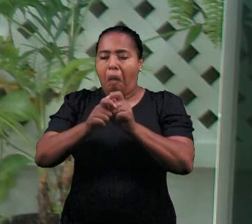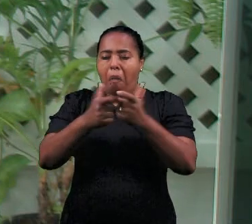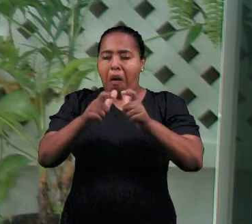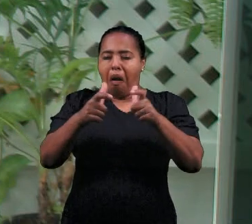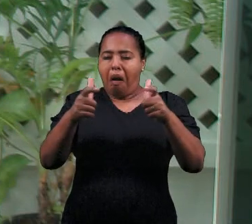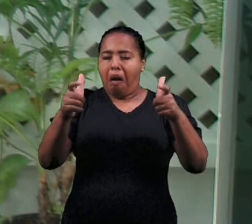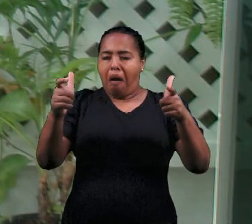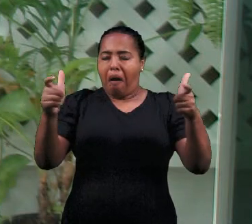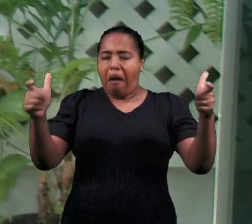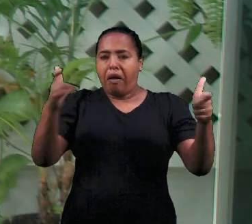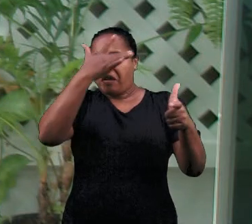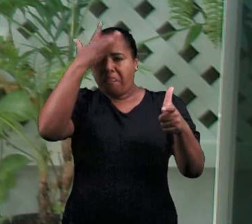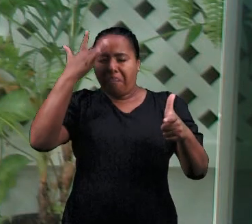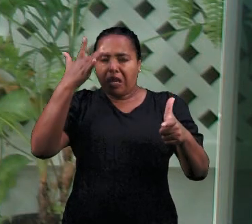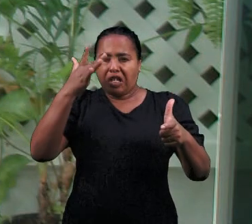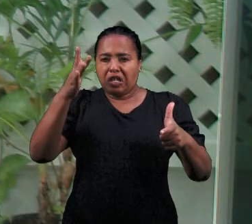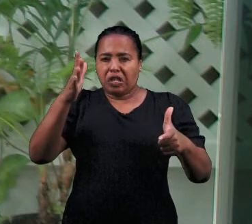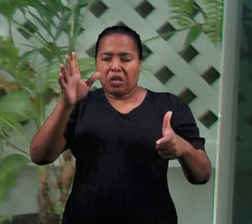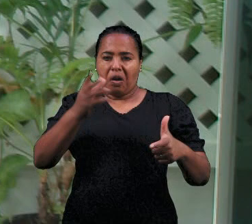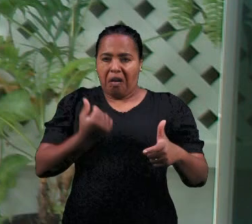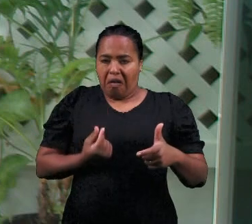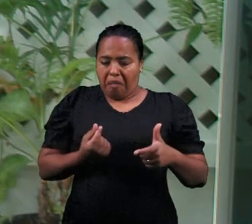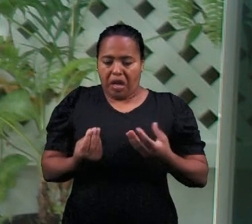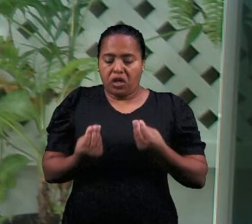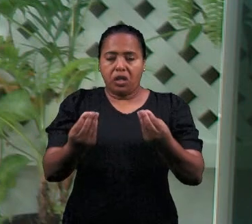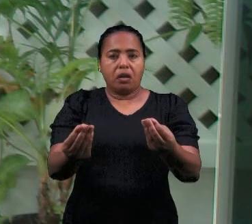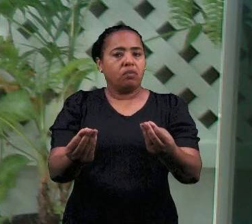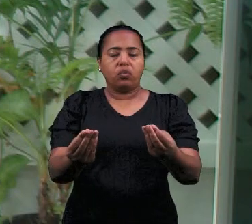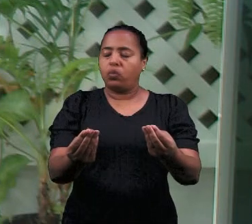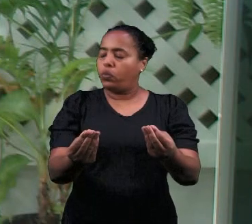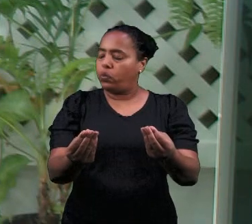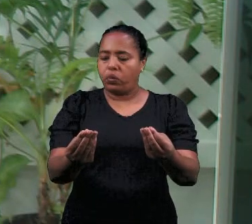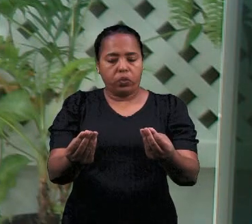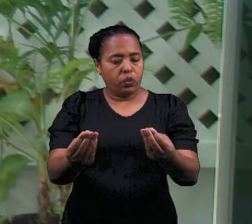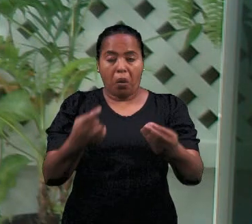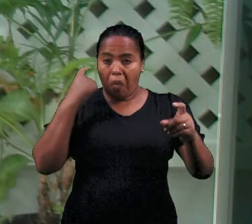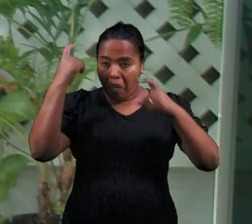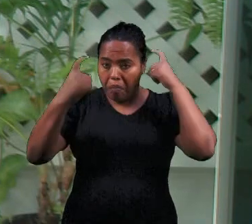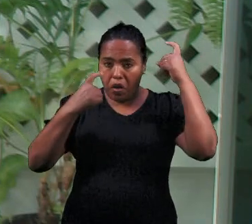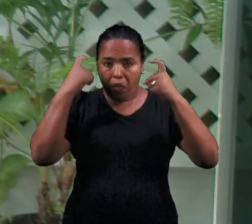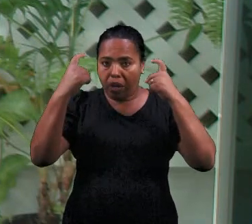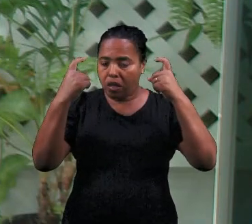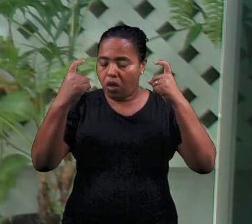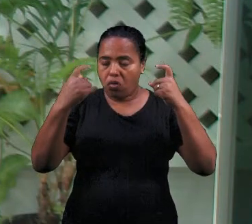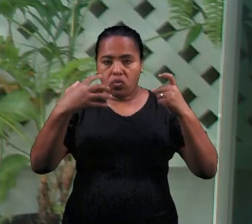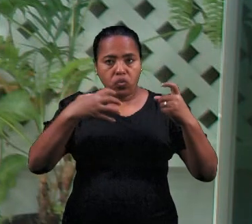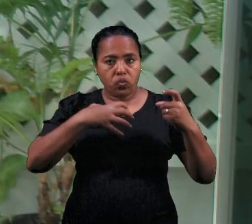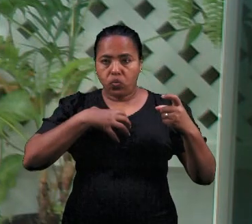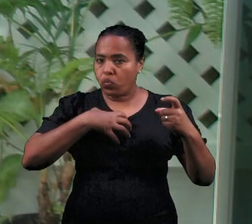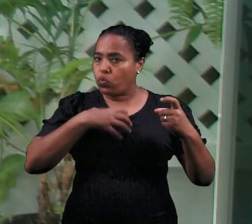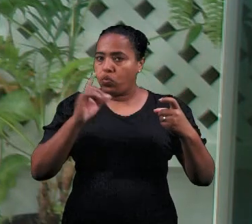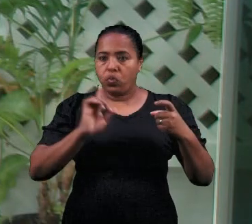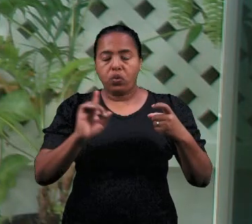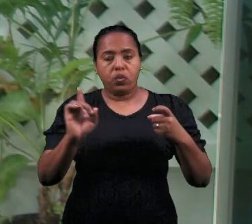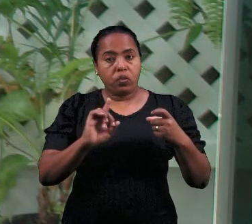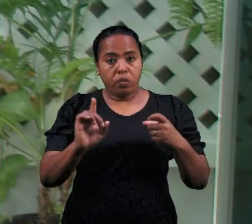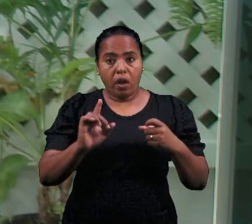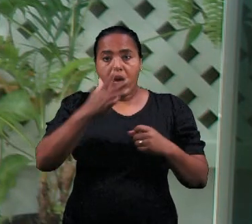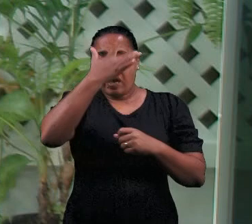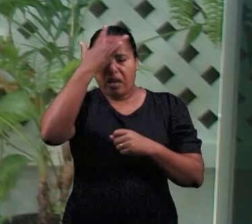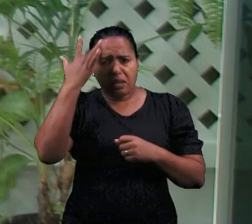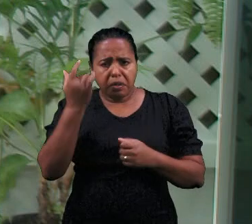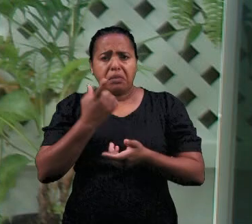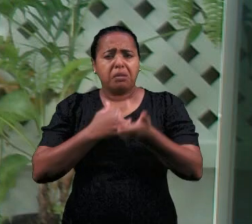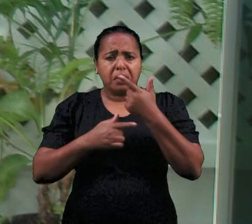notre préoccupation, ce n'est pas d'augmenter des églises, le nombre de fidèles pour donner l'argent. Nous ne sommes pas en train de penser à